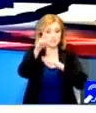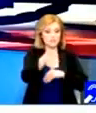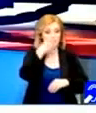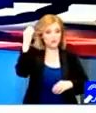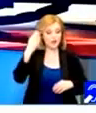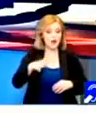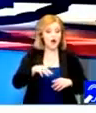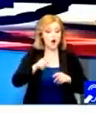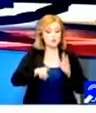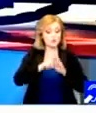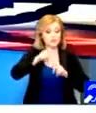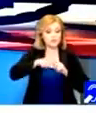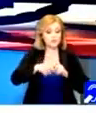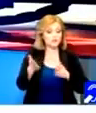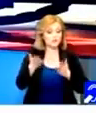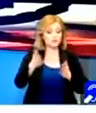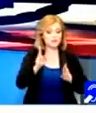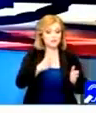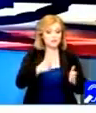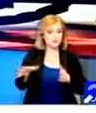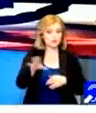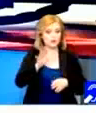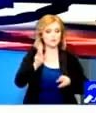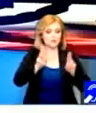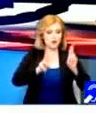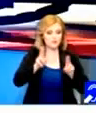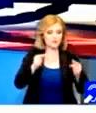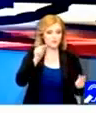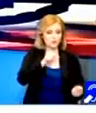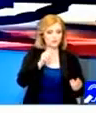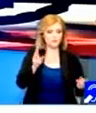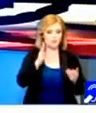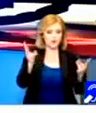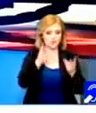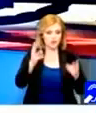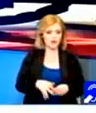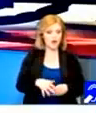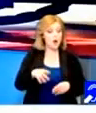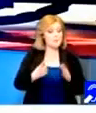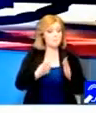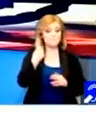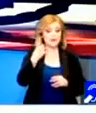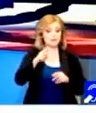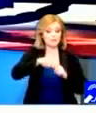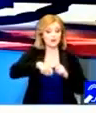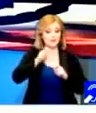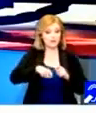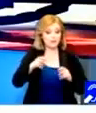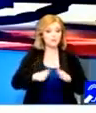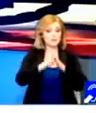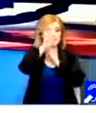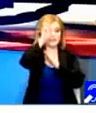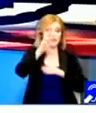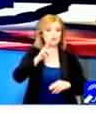Salvatorii verifică dacă sunt respectate toate normele antiincendiare. În Chișinău, controlele au început la Biserica Sfântul Dumitru, unde în urmă cu 4